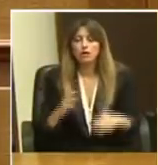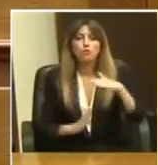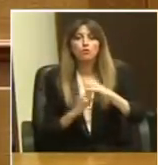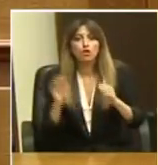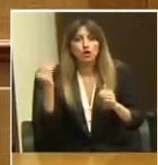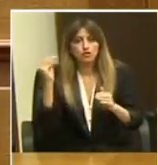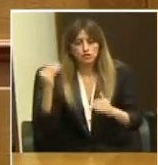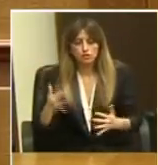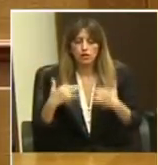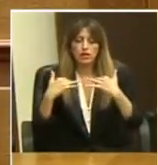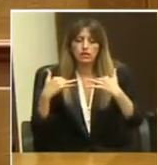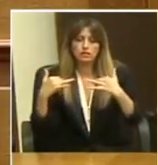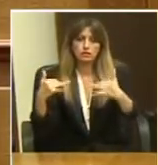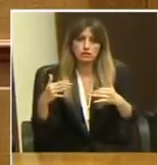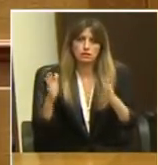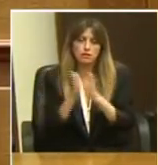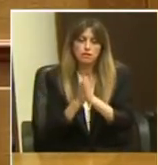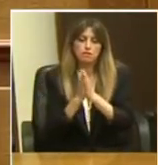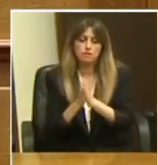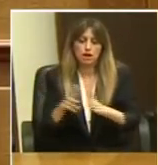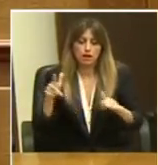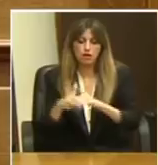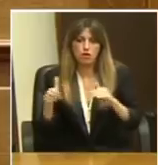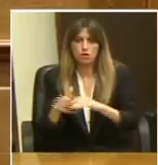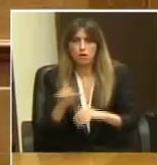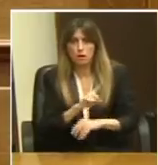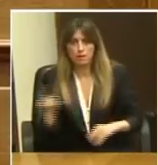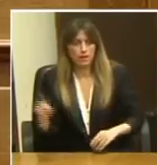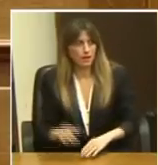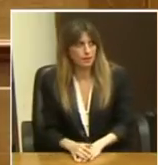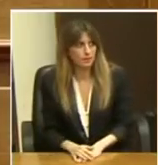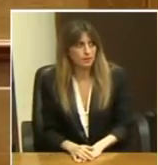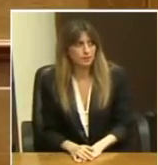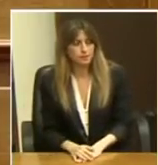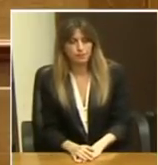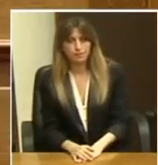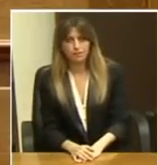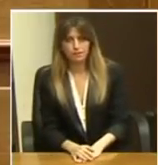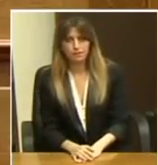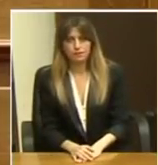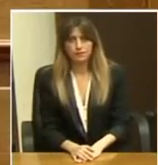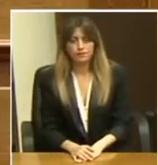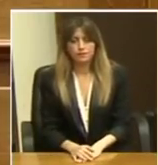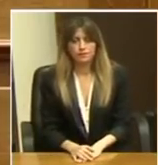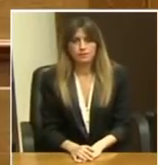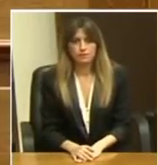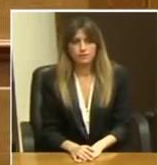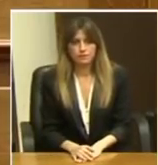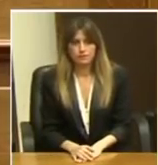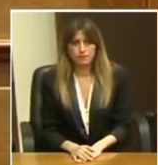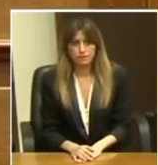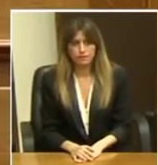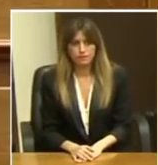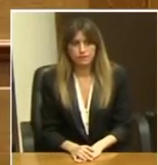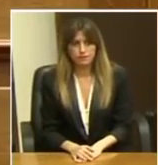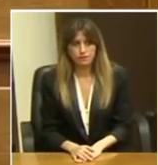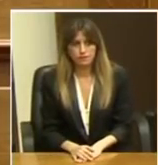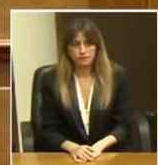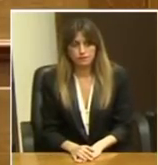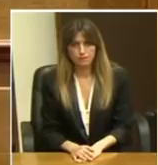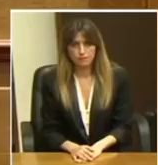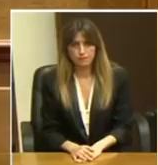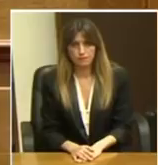κυβέρνηση, σας πληροφορώ ότι αυτό δεν θα γίνει. Κυρία Αντωνίου, παρά όταν βγάλουμε τον ελληνικό λαό από τα βάραθρα που το στείλατε εσείς και συμπέκτασες του